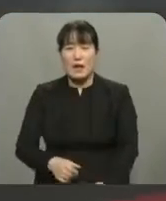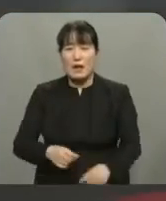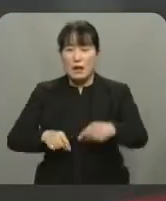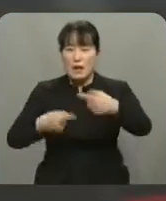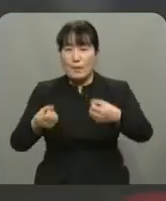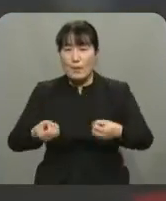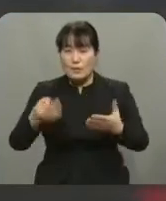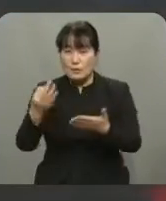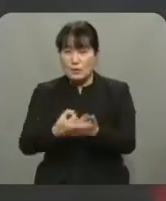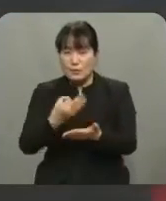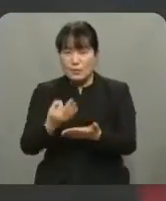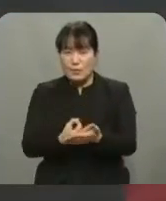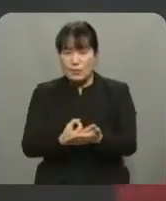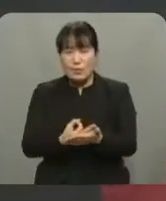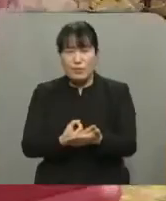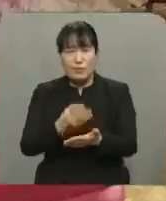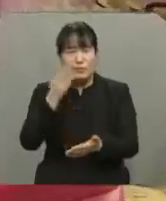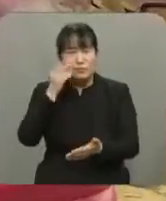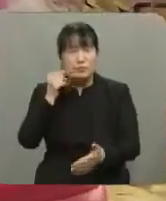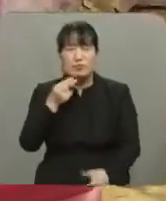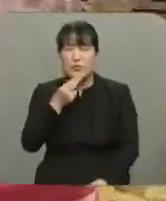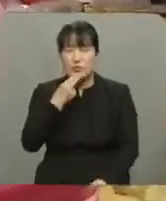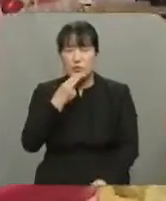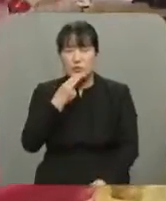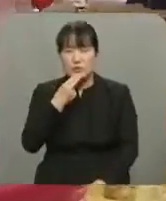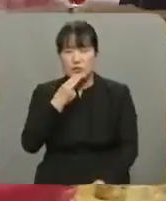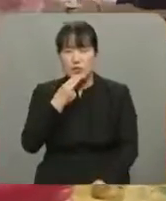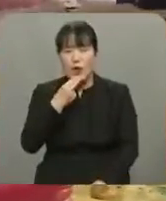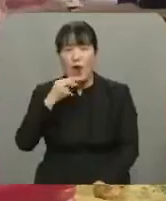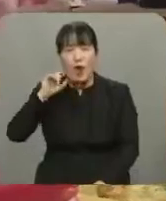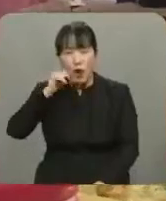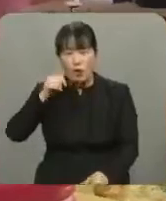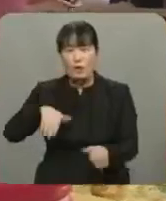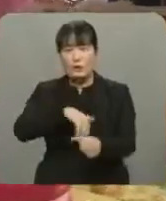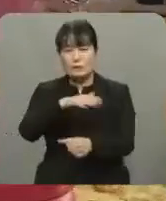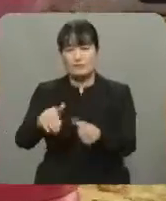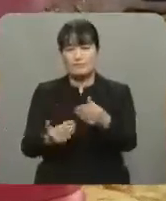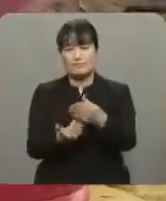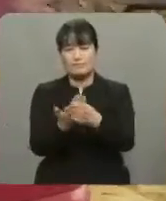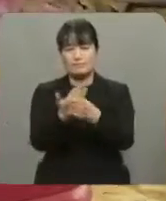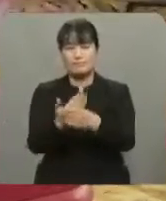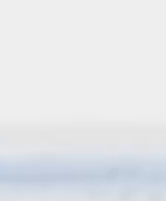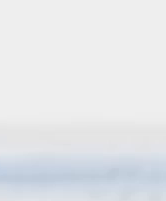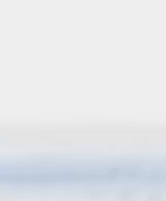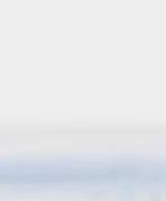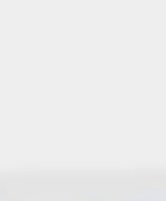재래시장 상인들의 어려움이 커지고 있습니다. KBS 뉴스 이영일입니다.